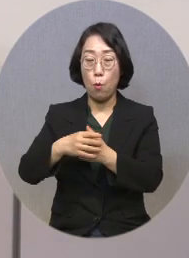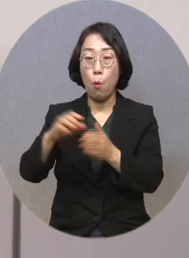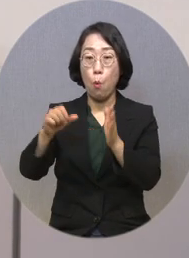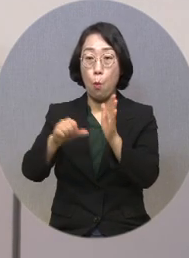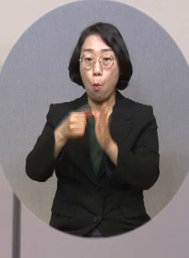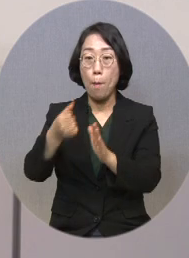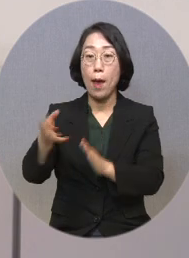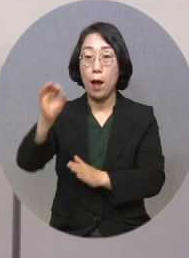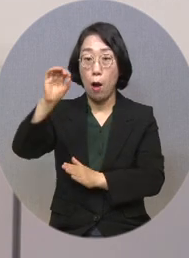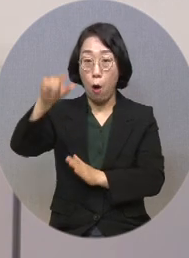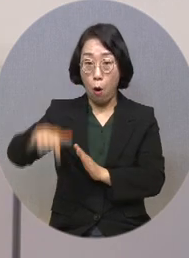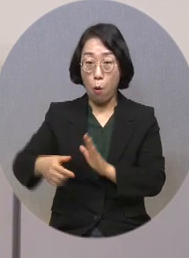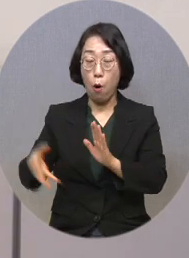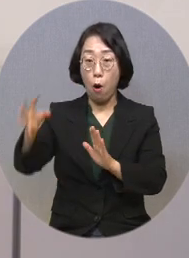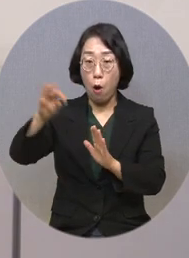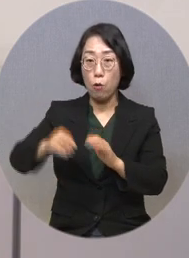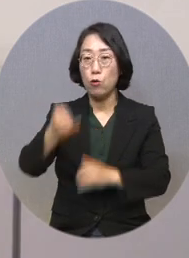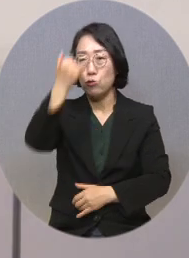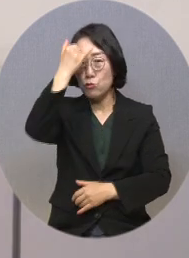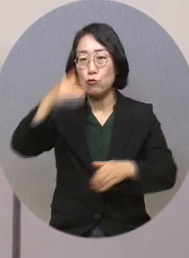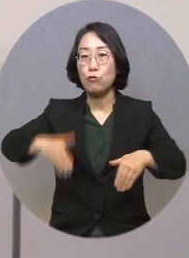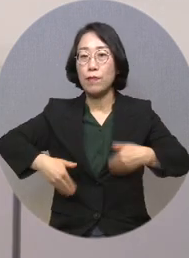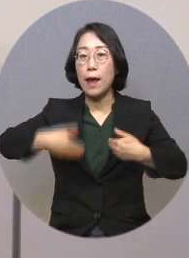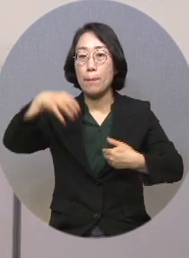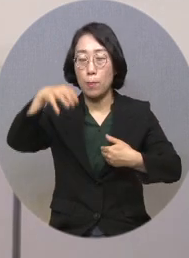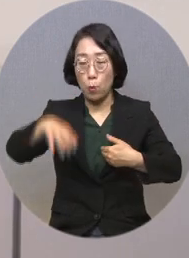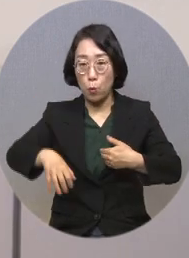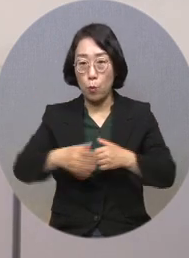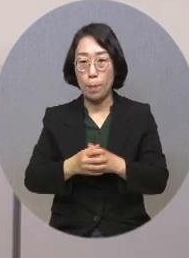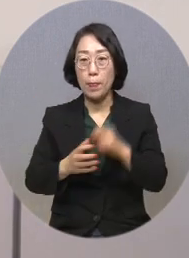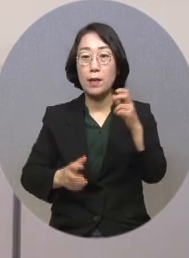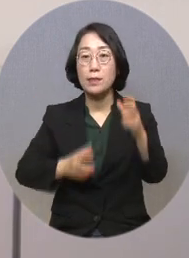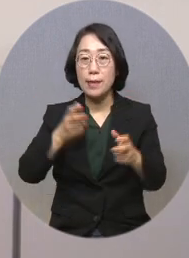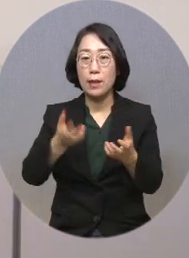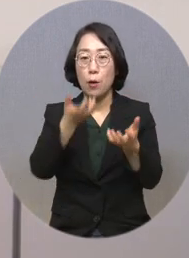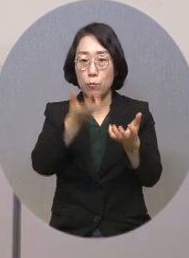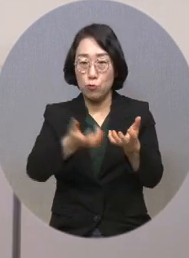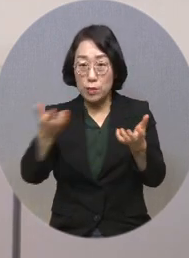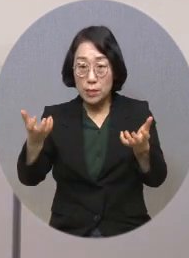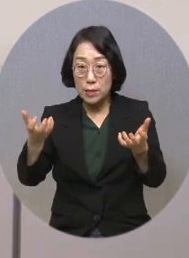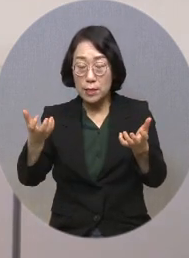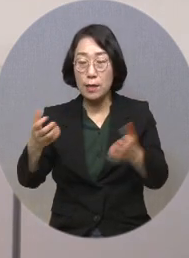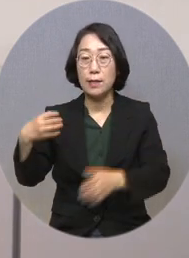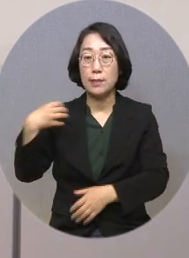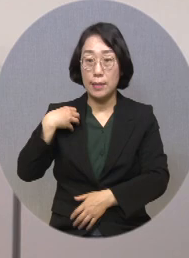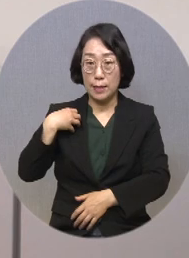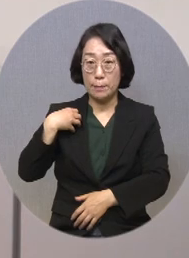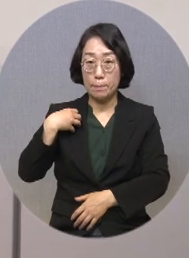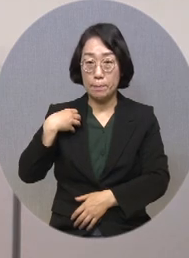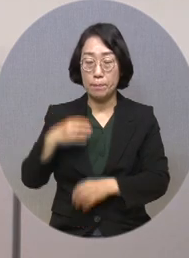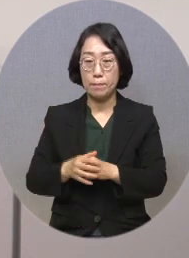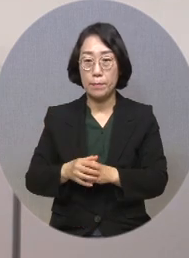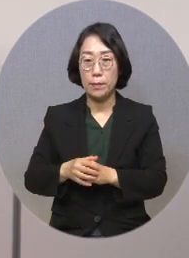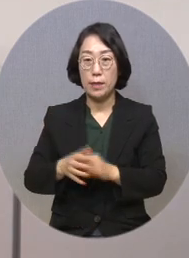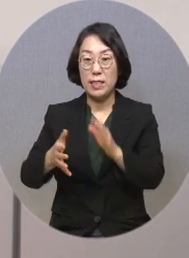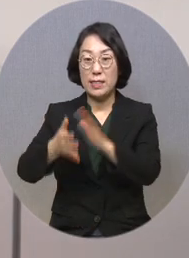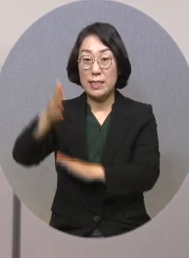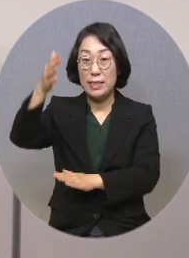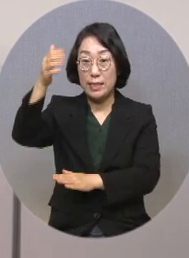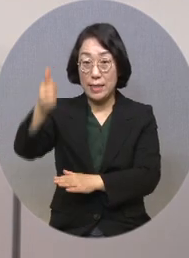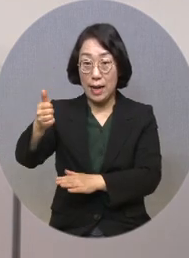5년간 사업인 충남 산악융합지구 유치단장을 당진 시장실 옆에